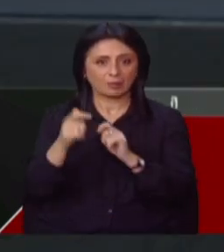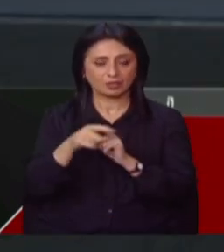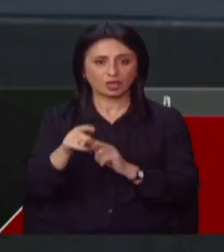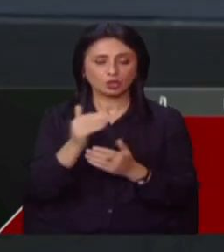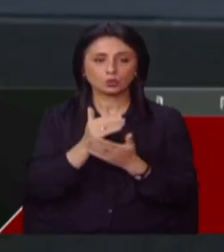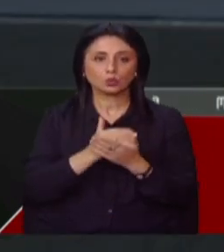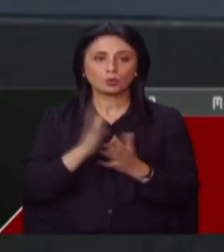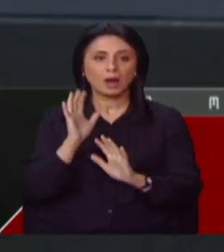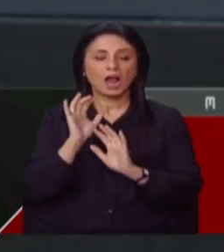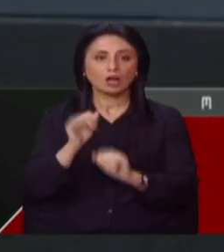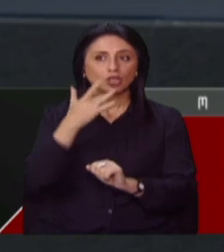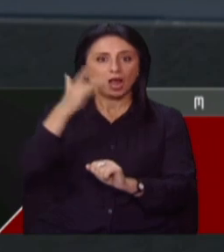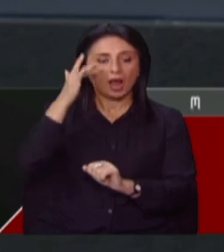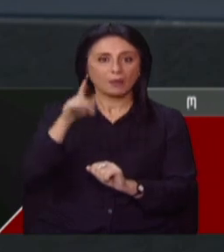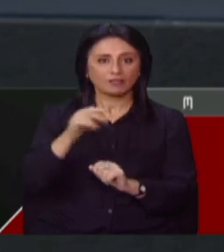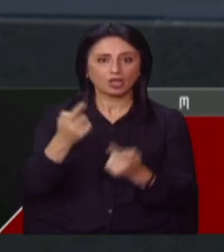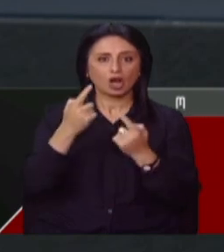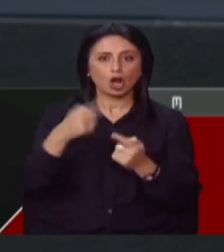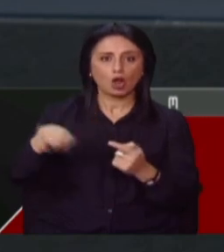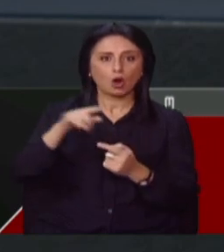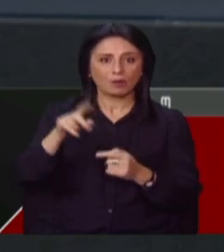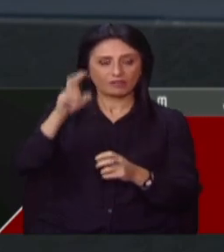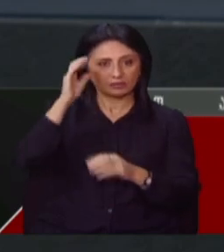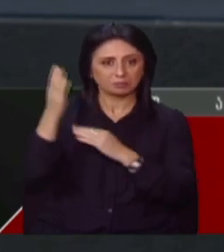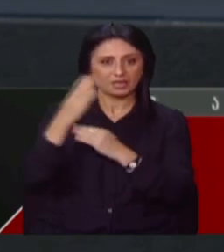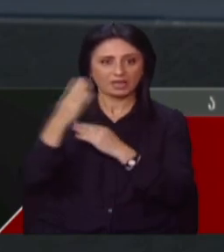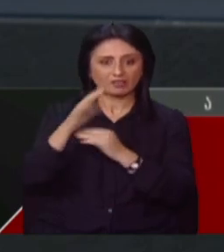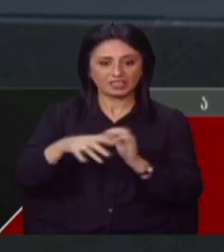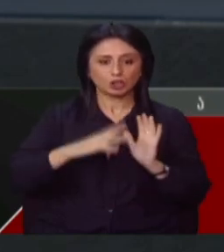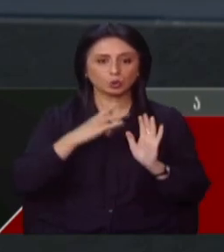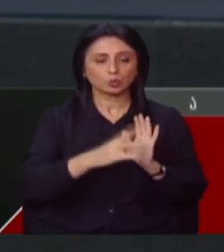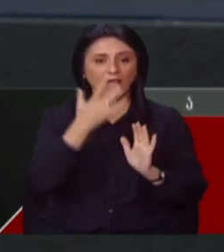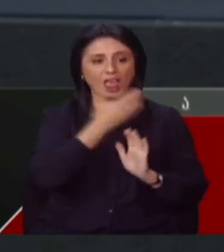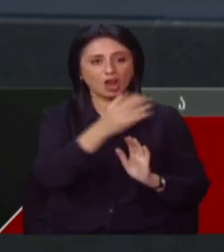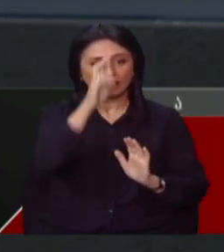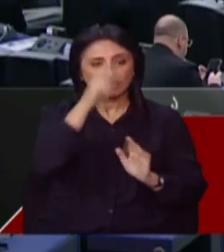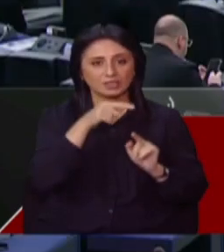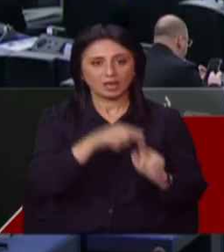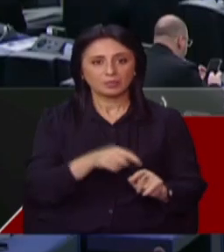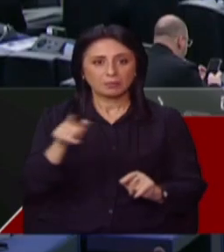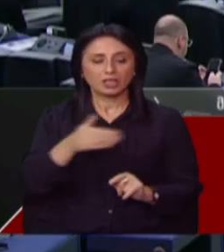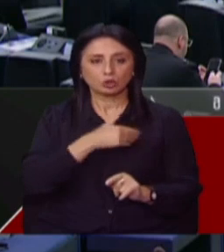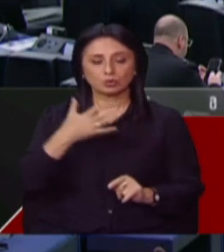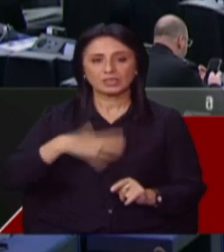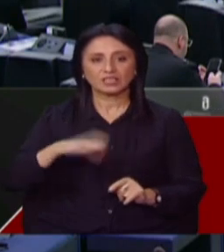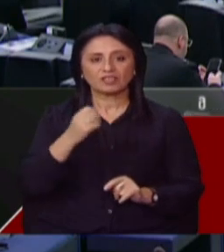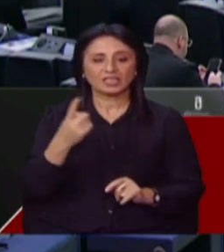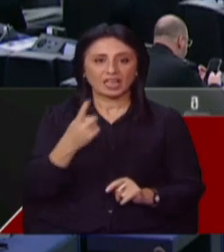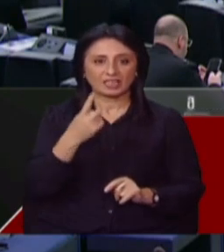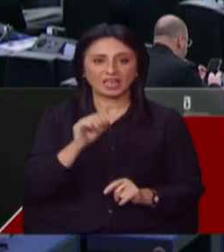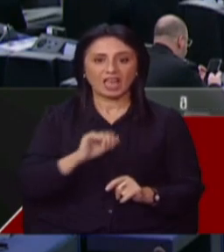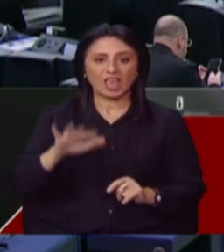ეს სტრუქტურები მხარს უჭერენ ამერიკისა და გლობალისტების დოქტრინას და ისინი ძირს უთხრიან ეროვნულ სახელმწიფოს. მათ სურს საქართველო კიდევ